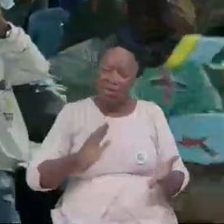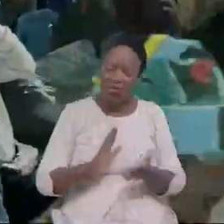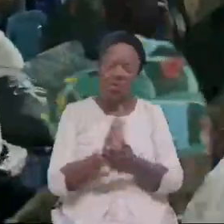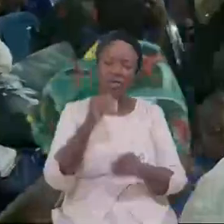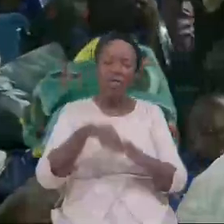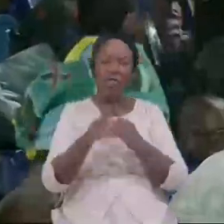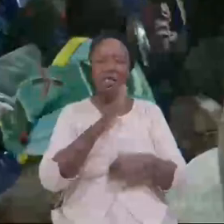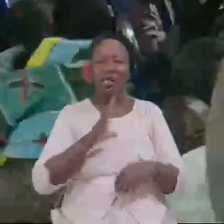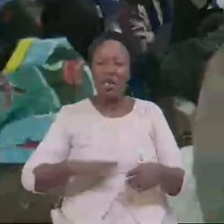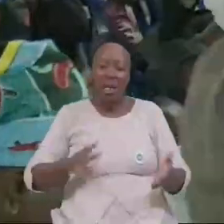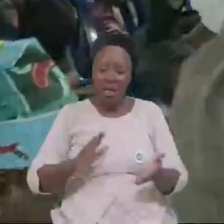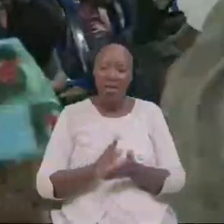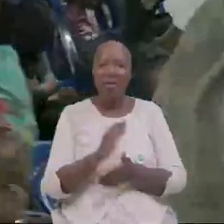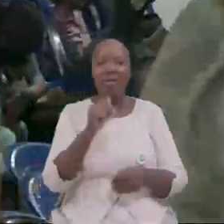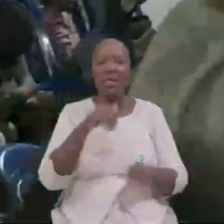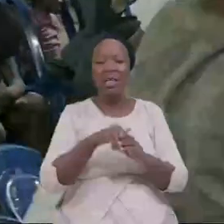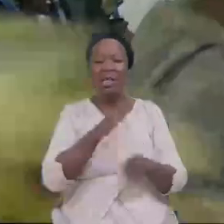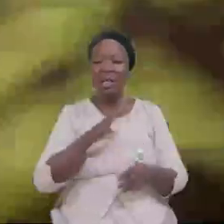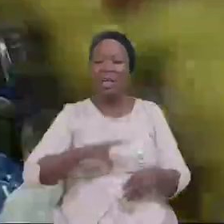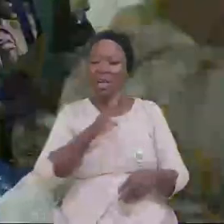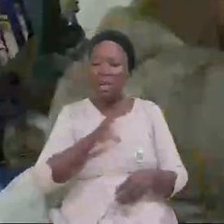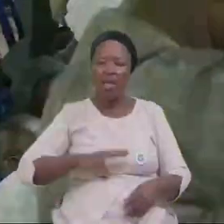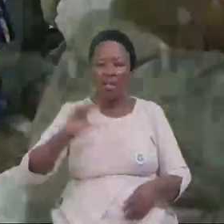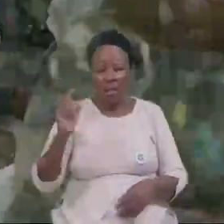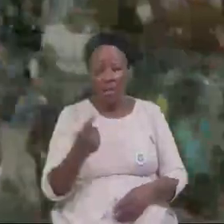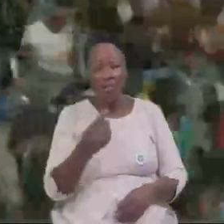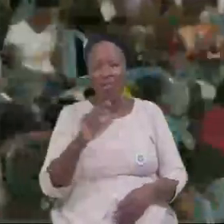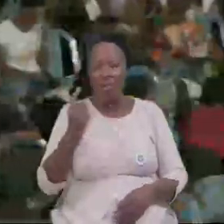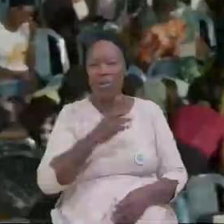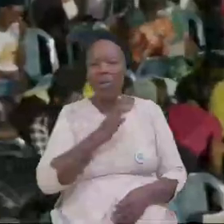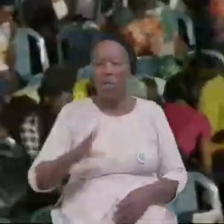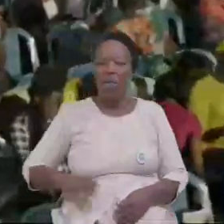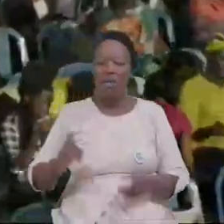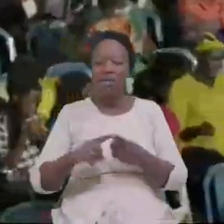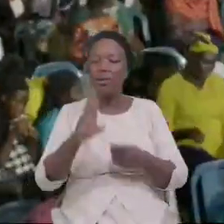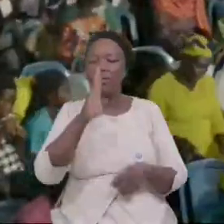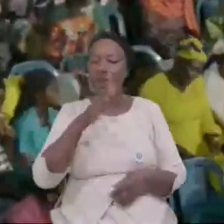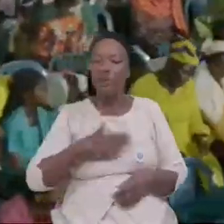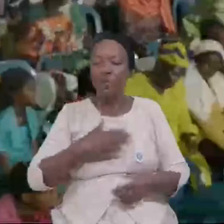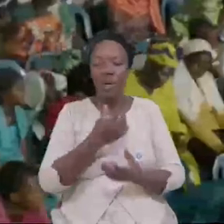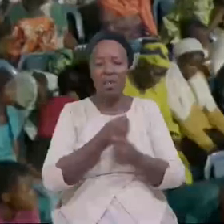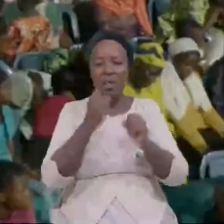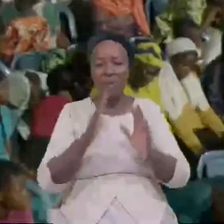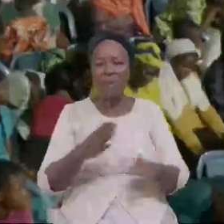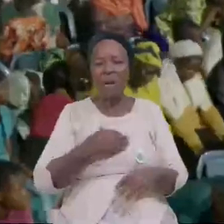Christ seul, seulement Christ, pour qu'il soit mon sauveur.